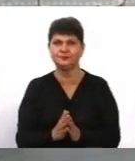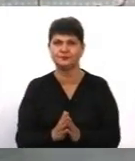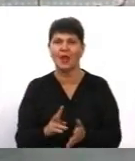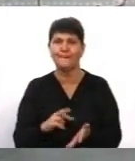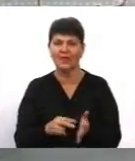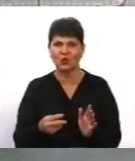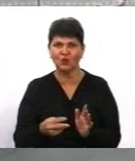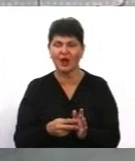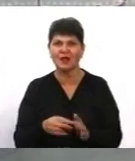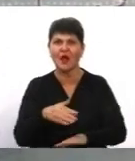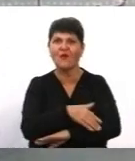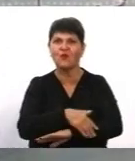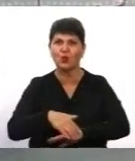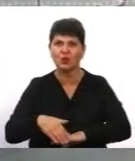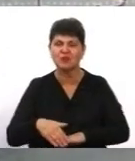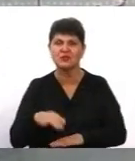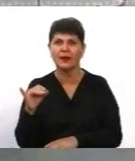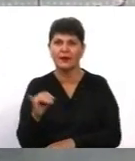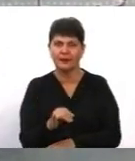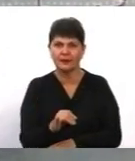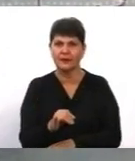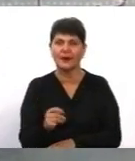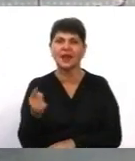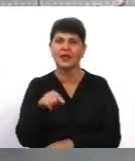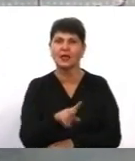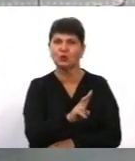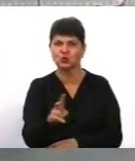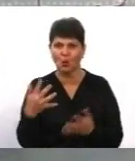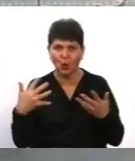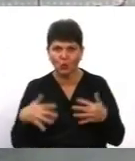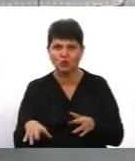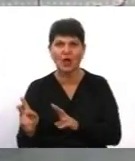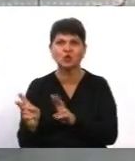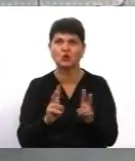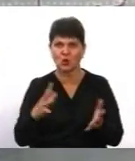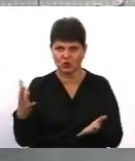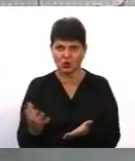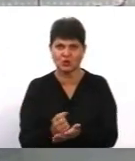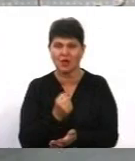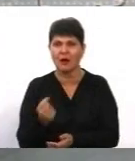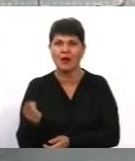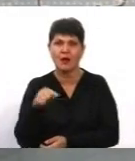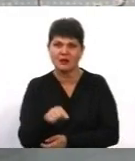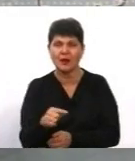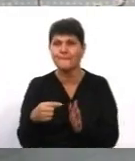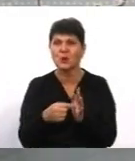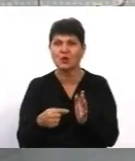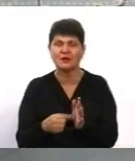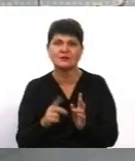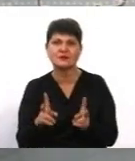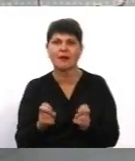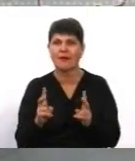планування вулиць. І тим, хто вже чогось досяг, тим поділитися як. І